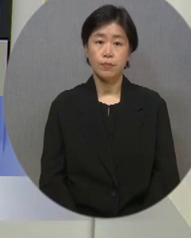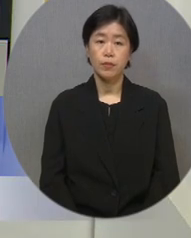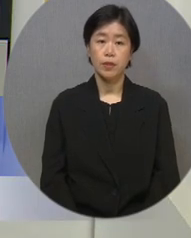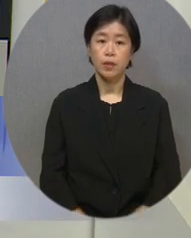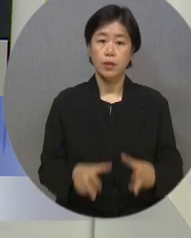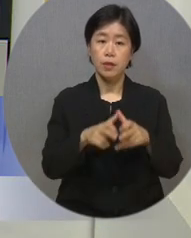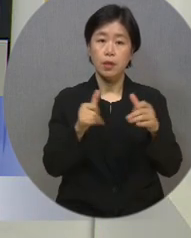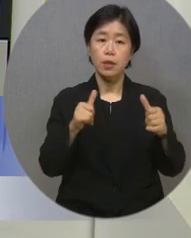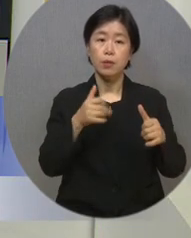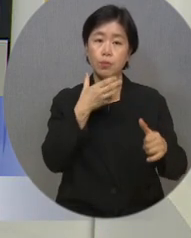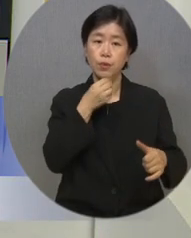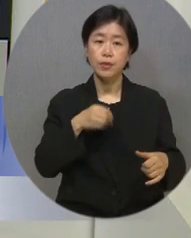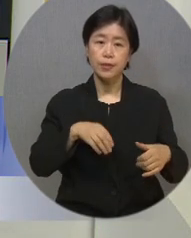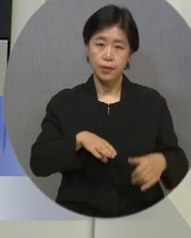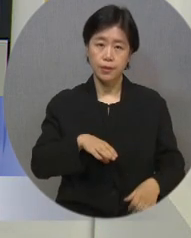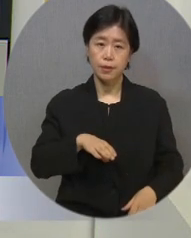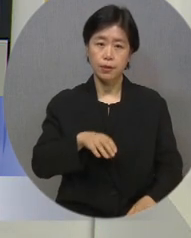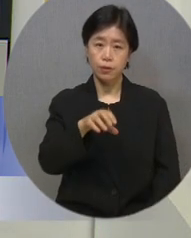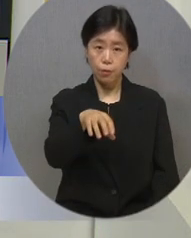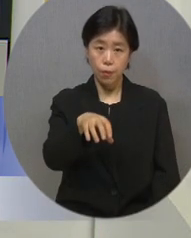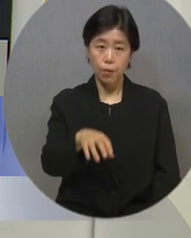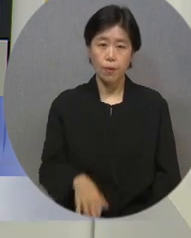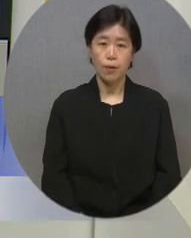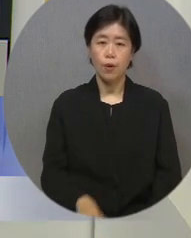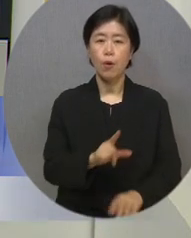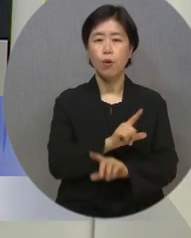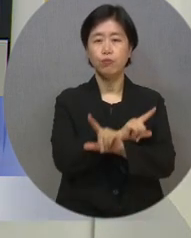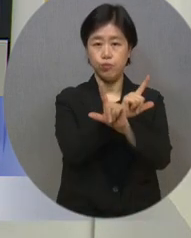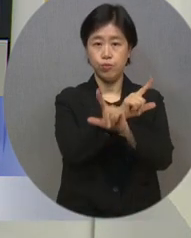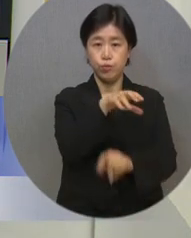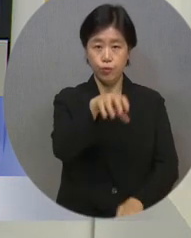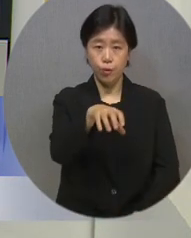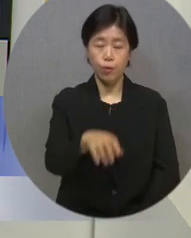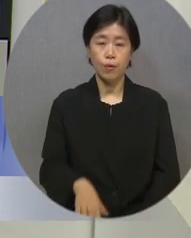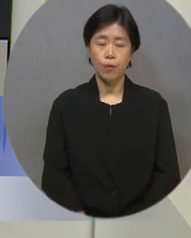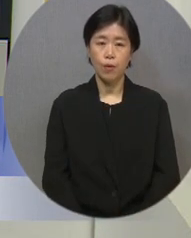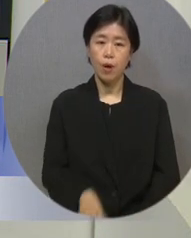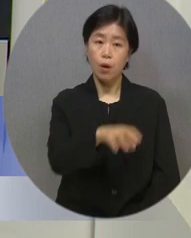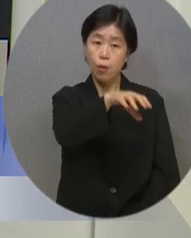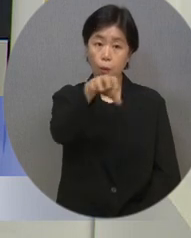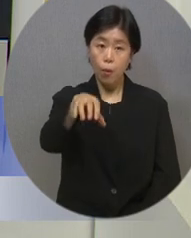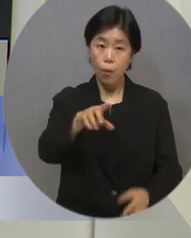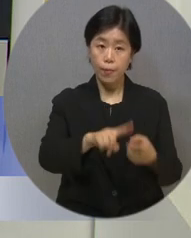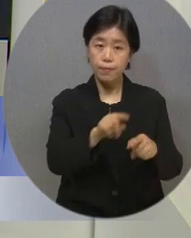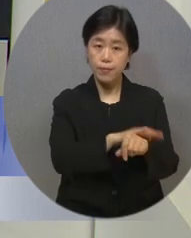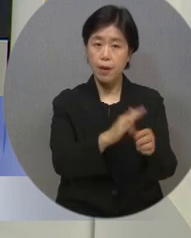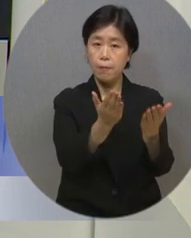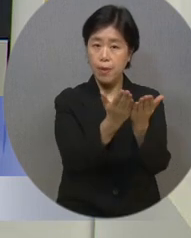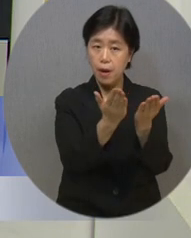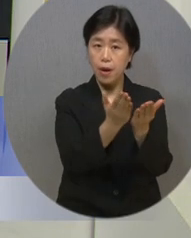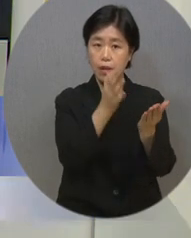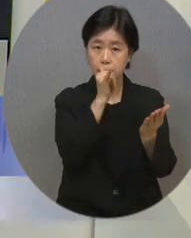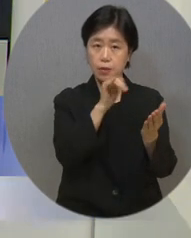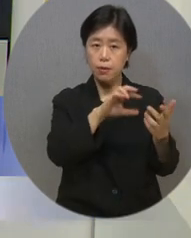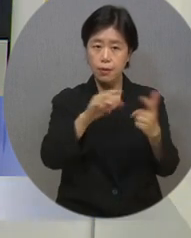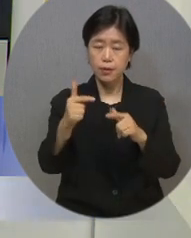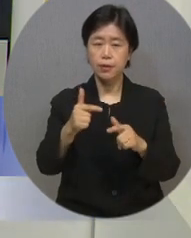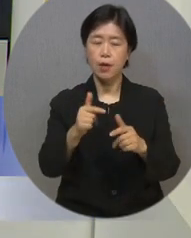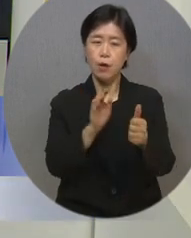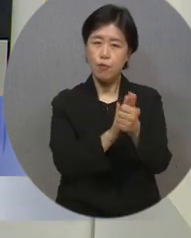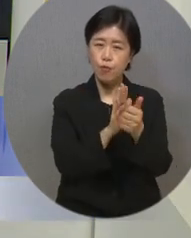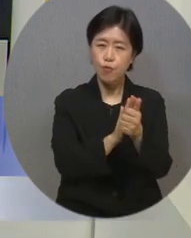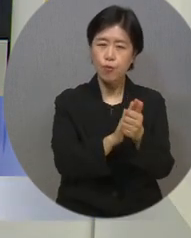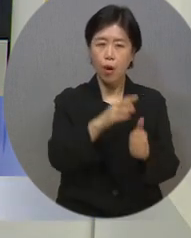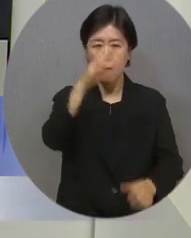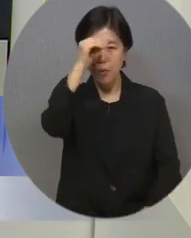장애인복지 서비스 거점기간인 북부 누림센터는 지역 특성에 맞는 장애인 복제지원 모델 개발과 보급을